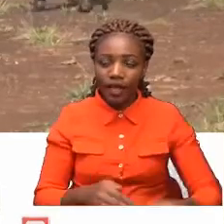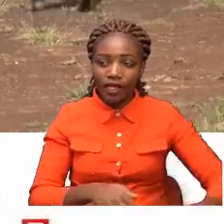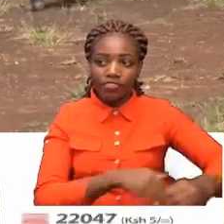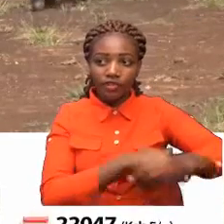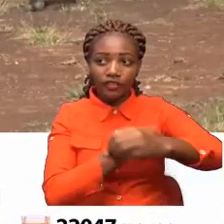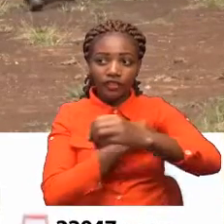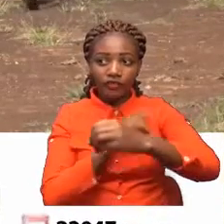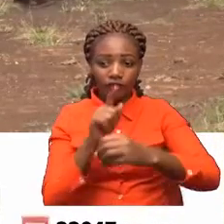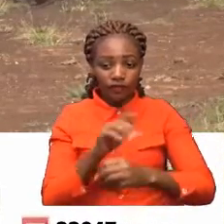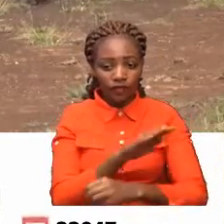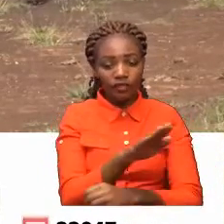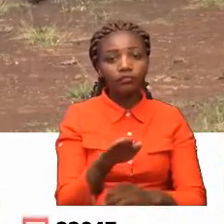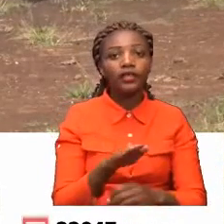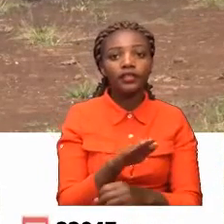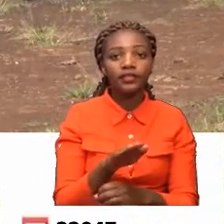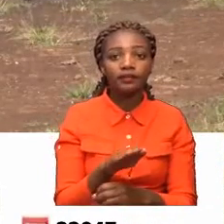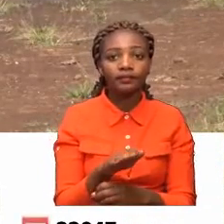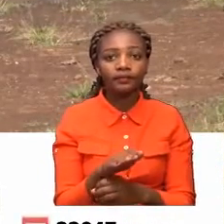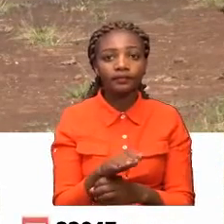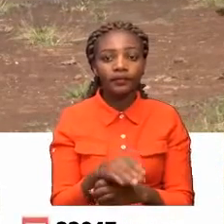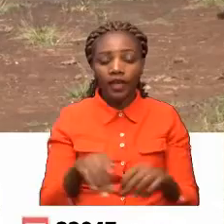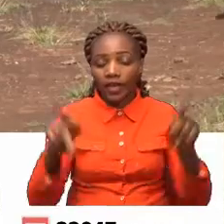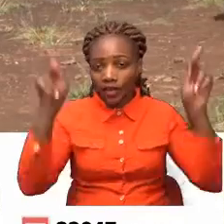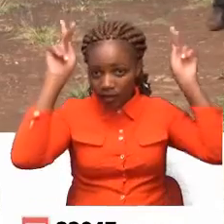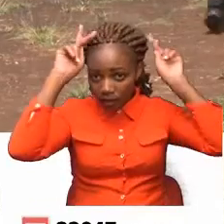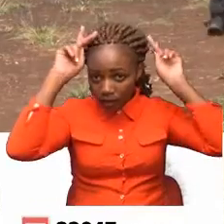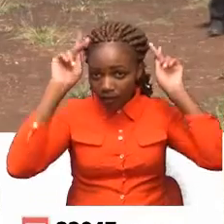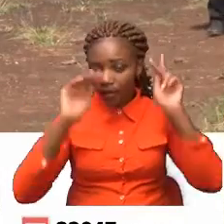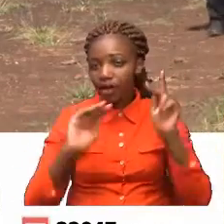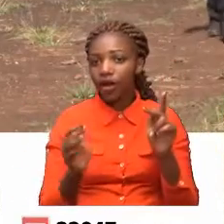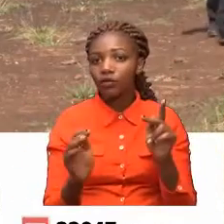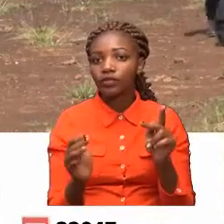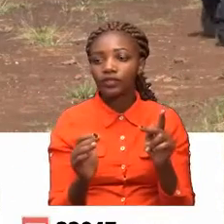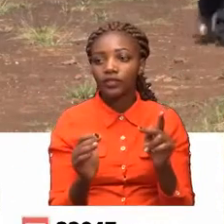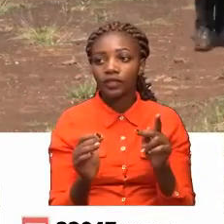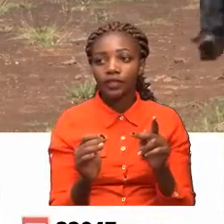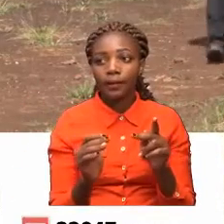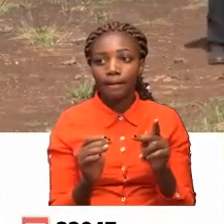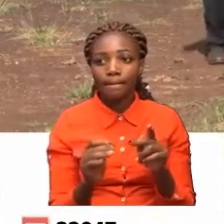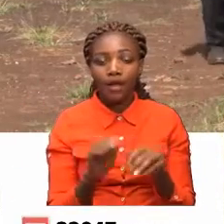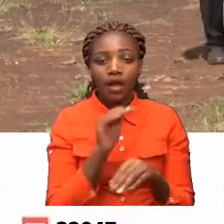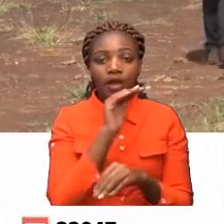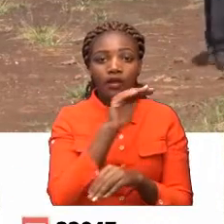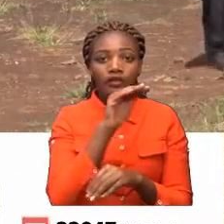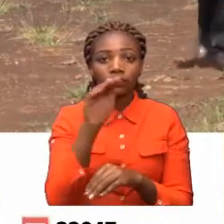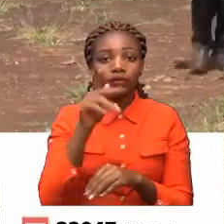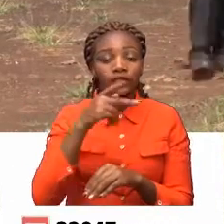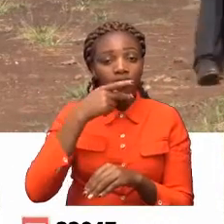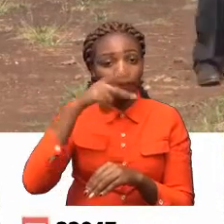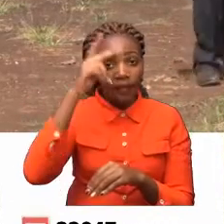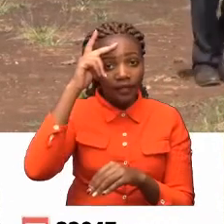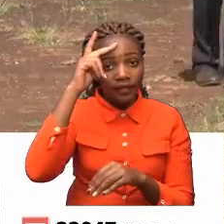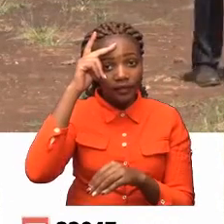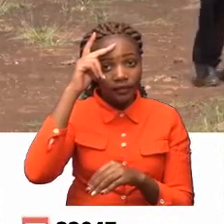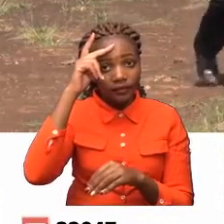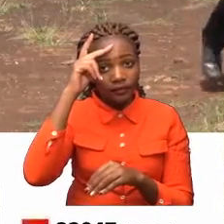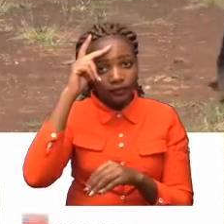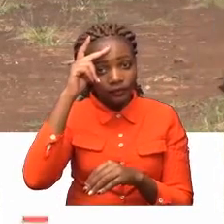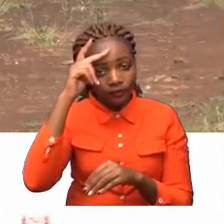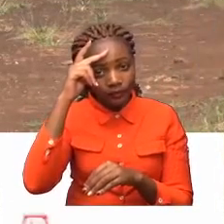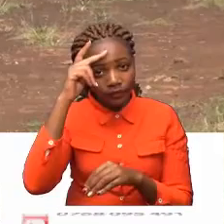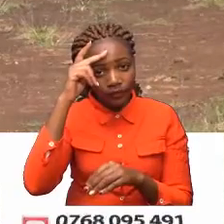Chepsaita lililoko mpakani mwa kaunti ya Kakamega na ile ya Uasin Gishu anawahimiza wazazi kutoa ruhusu